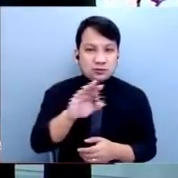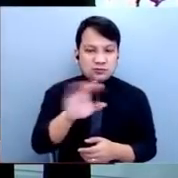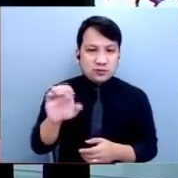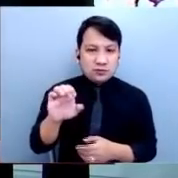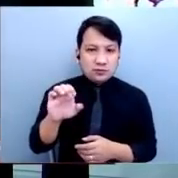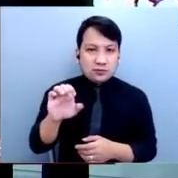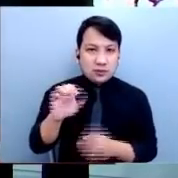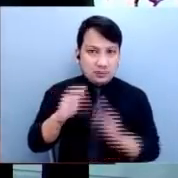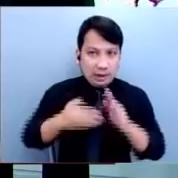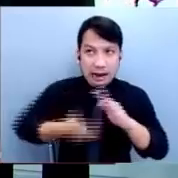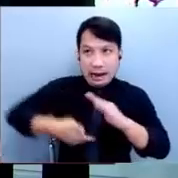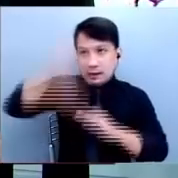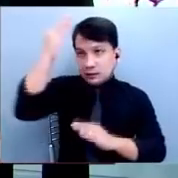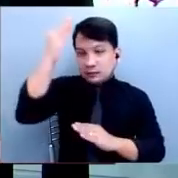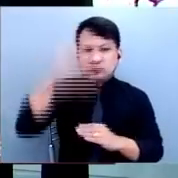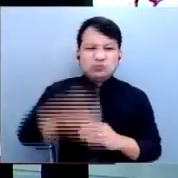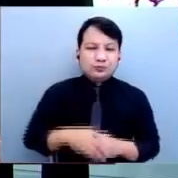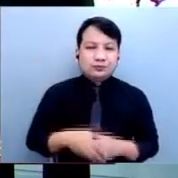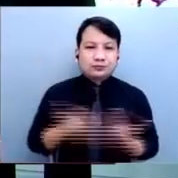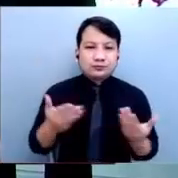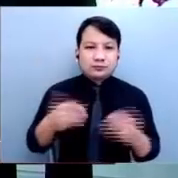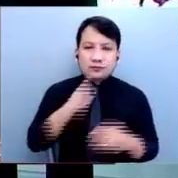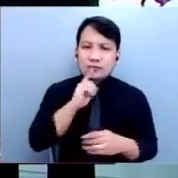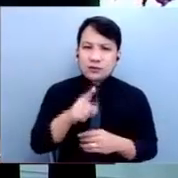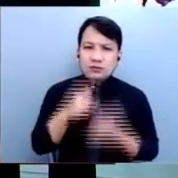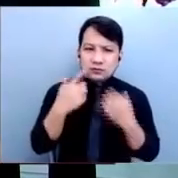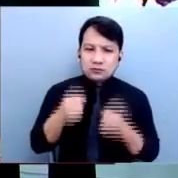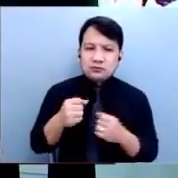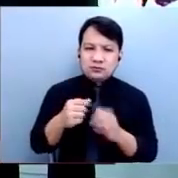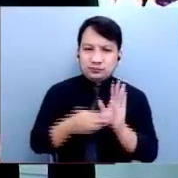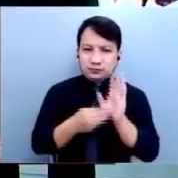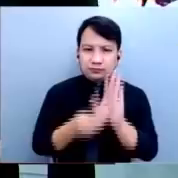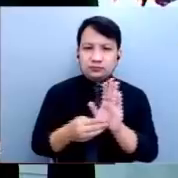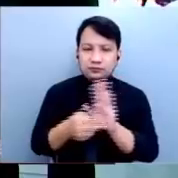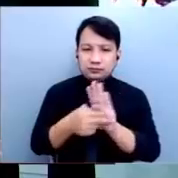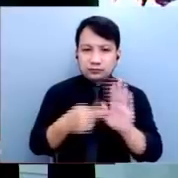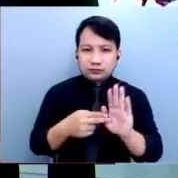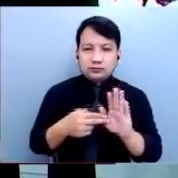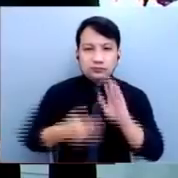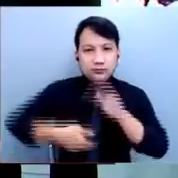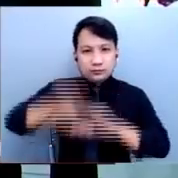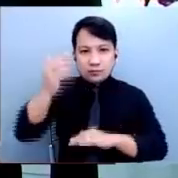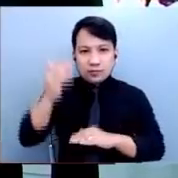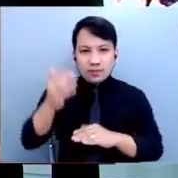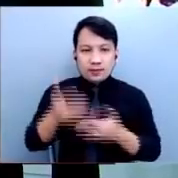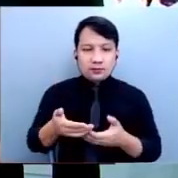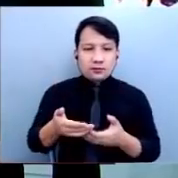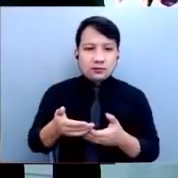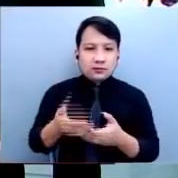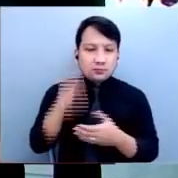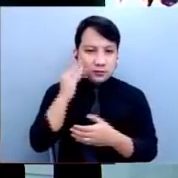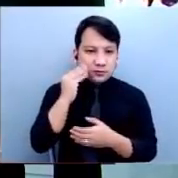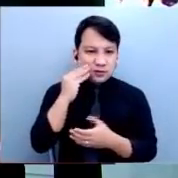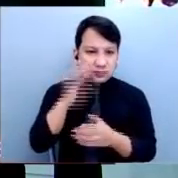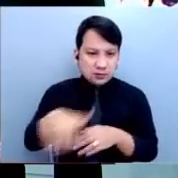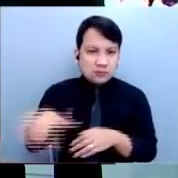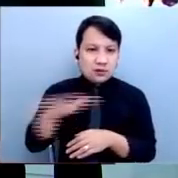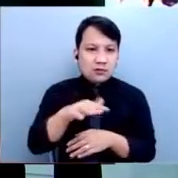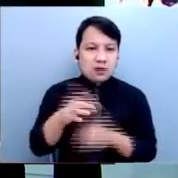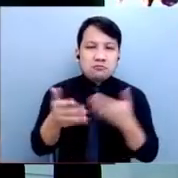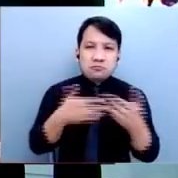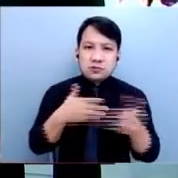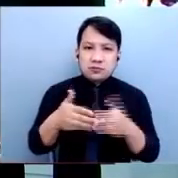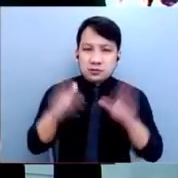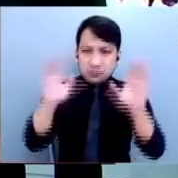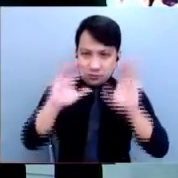level. Isa pa, subok na subok raw itong modelong ito sa tinatawag na high and hot extreme environments kagaya po ng klima natin